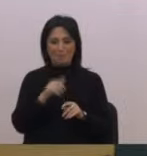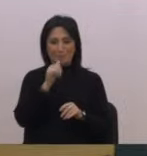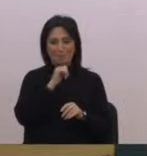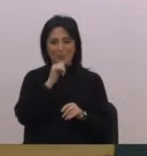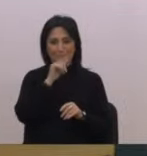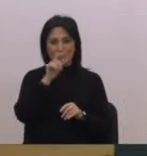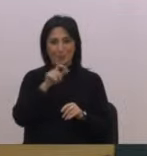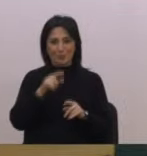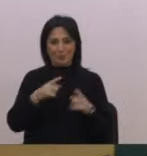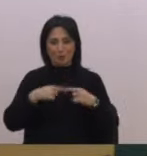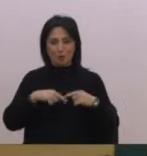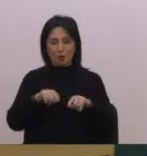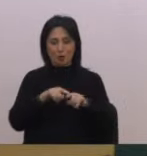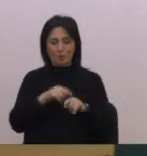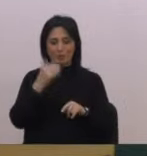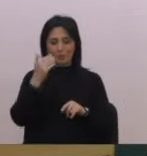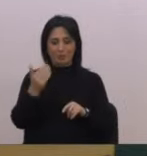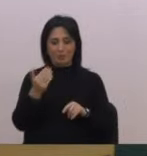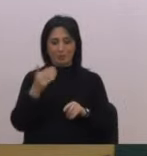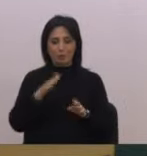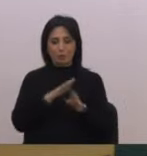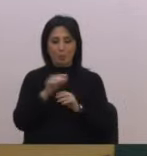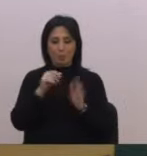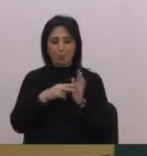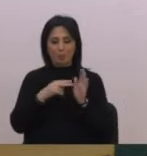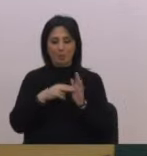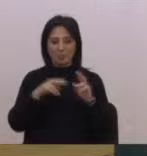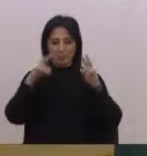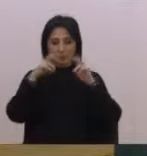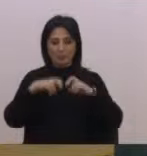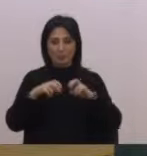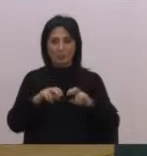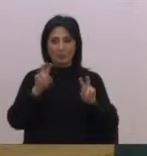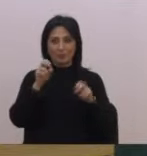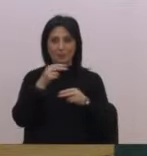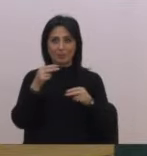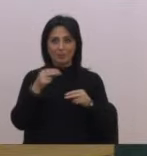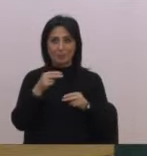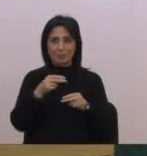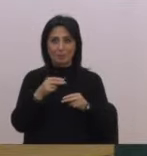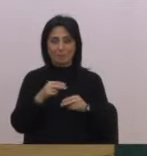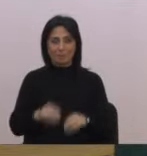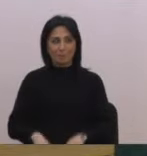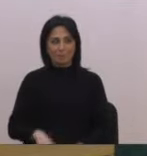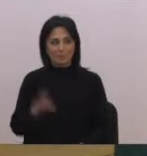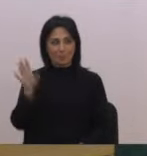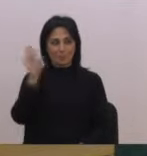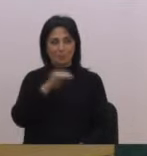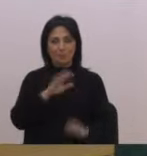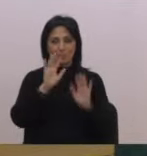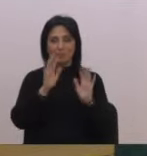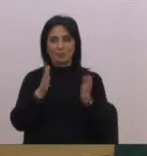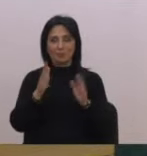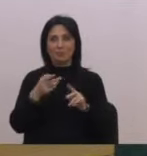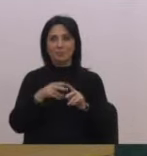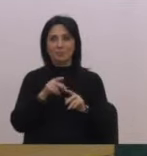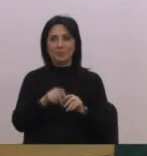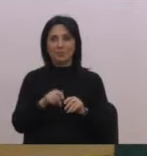ექსპერტის ორგანიზაციის მიერ სრულფასოვანი განხილვა ამ თემის. Ყველა შემთხვევაში